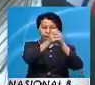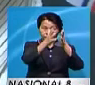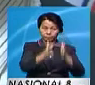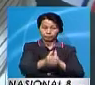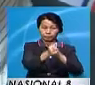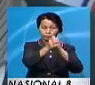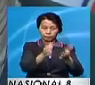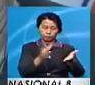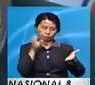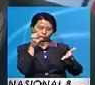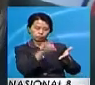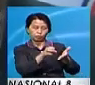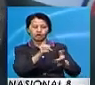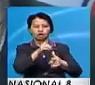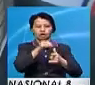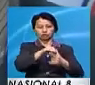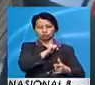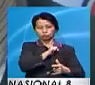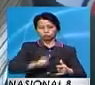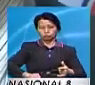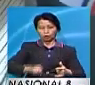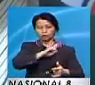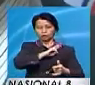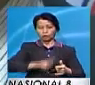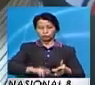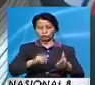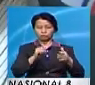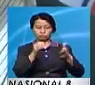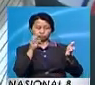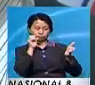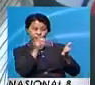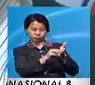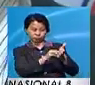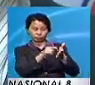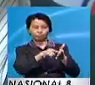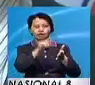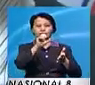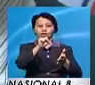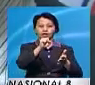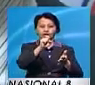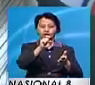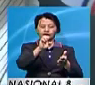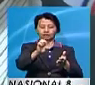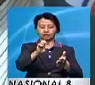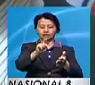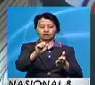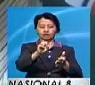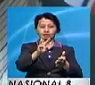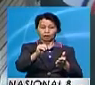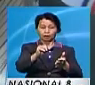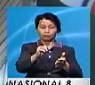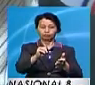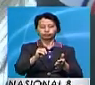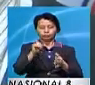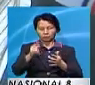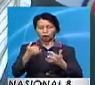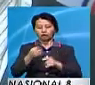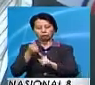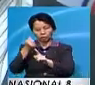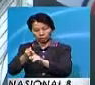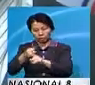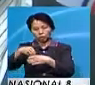ataupun Sultan ataupun Raja tapi dalam khas Ni dalam hal ni Saya telah mengarahkan pos Malaysia supaya Keluarkan satu stem